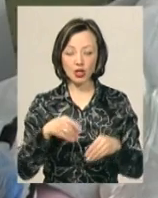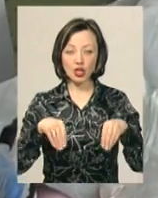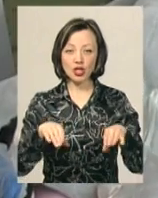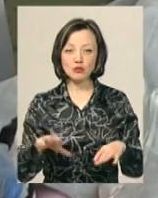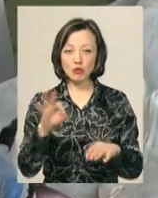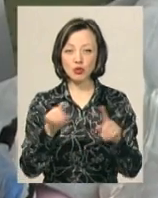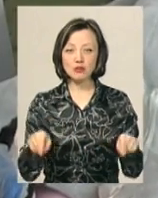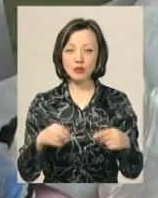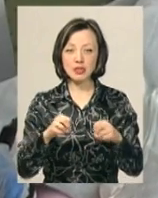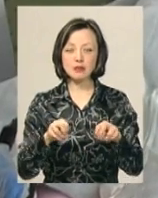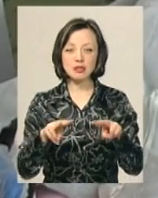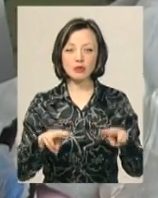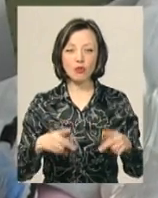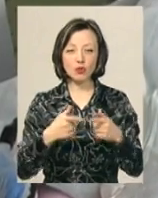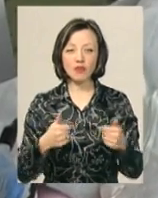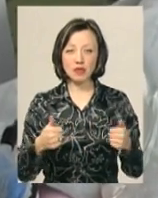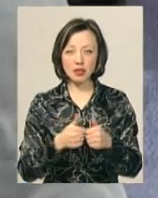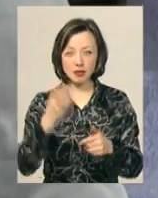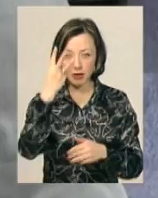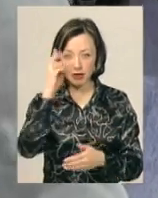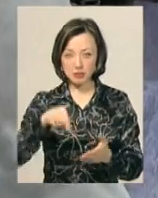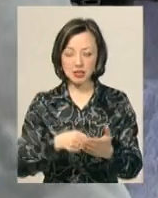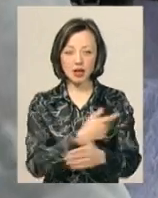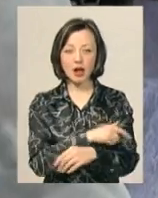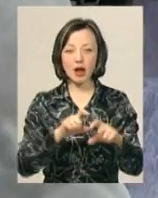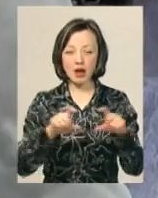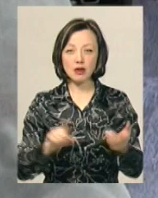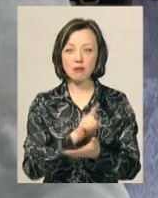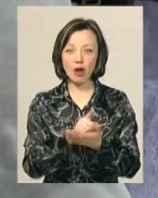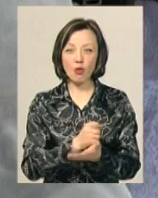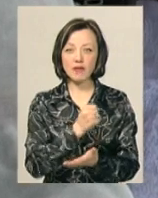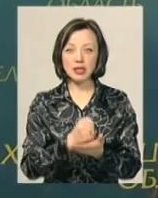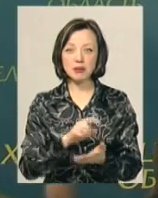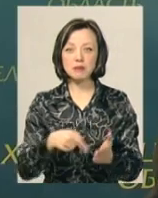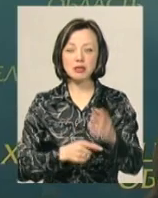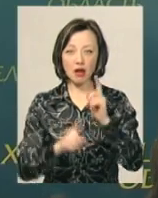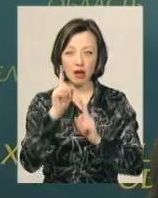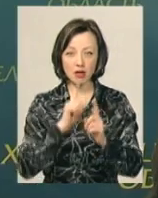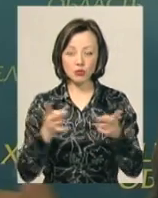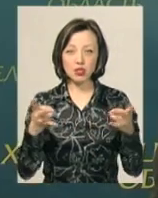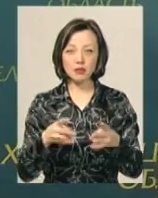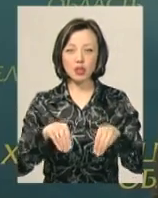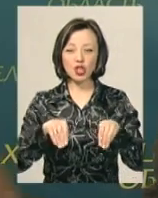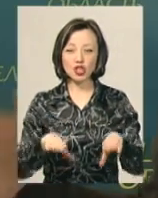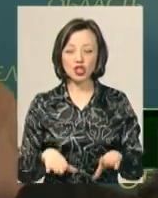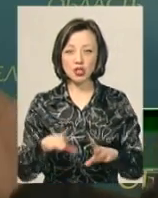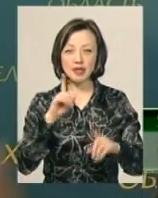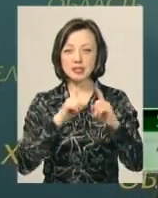про створення спеціалізованого відділення у Хмельницькій міській лікарні має ухвалити міська рада. Потрібно рішення